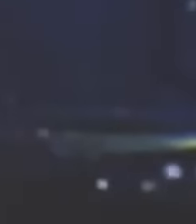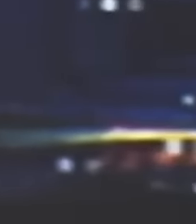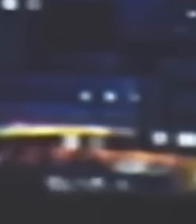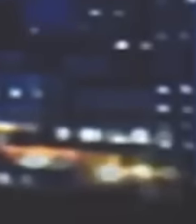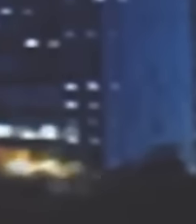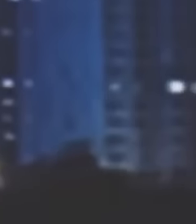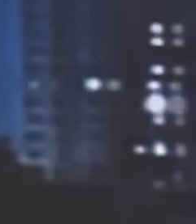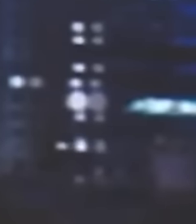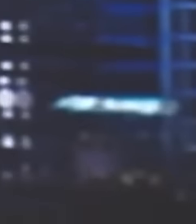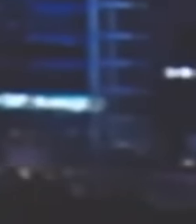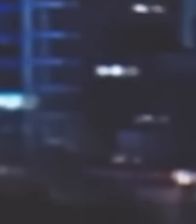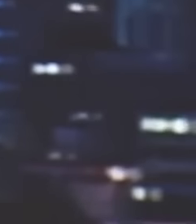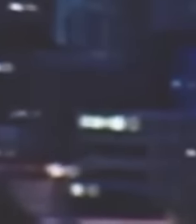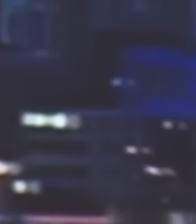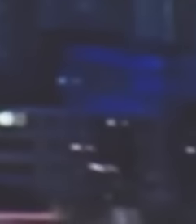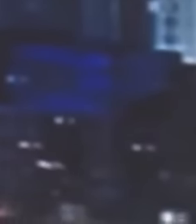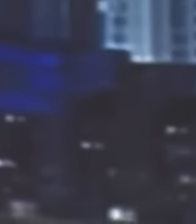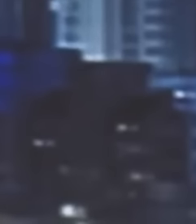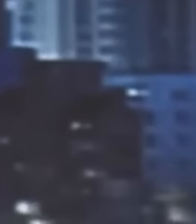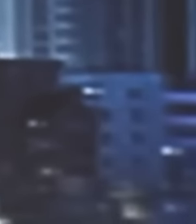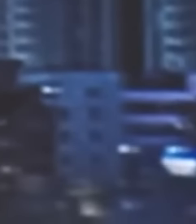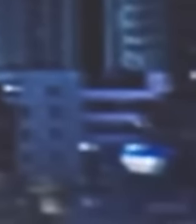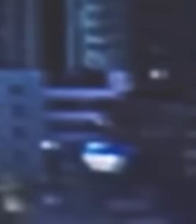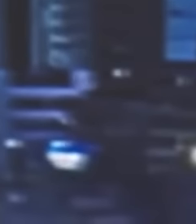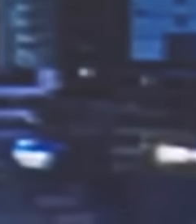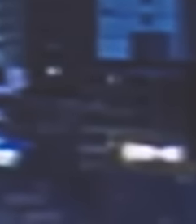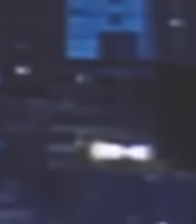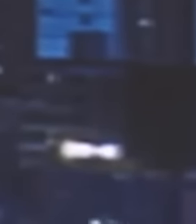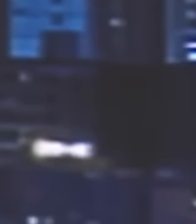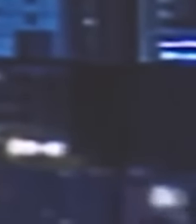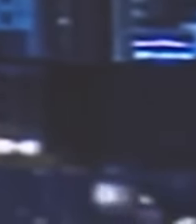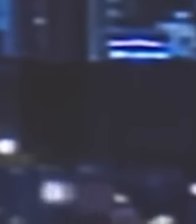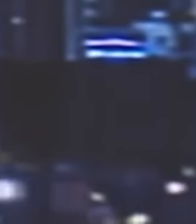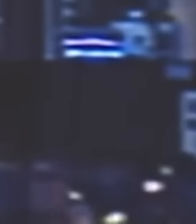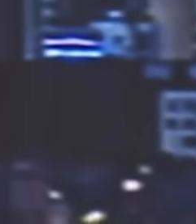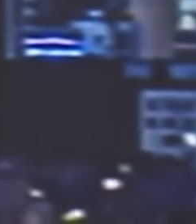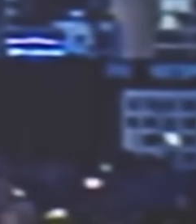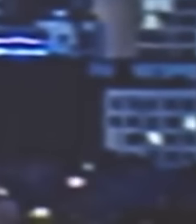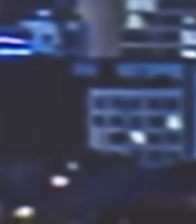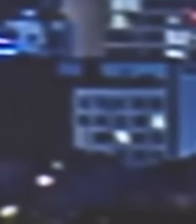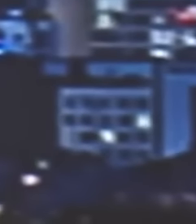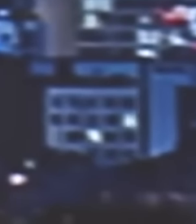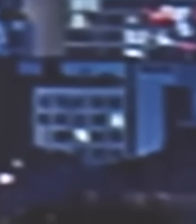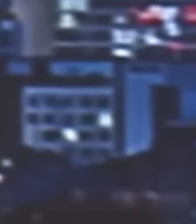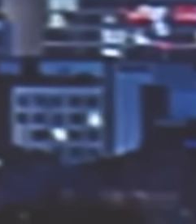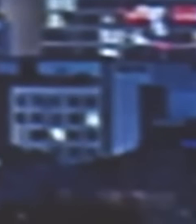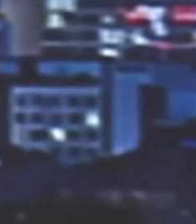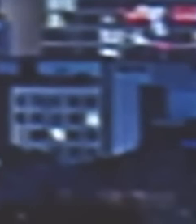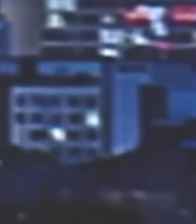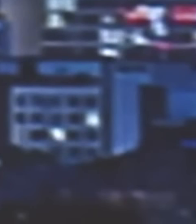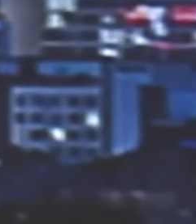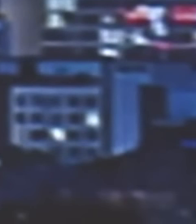JTBC 뉴스를 시청해 주신 여러분 고맙습니다 저희는 저녁 6시 50분 뉴스룸에서 뵙겠습니다